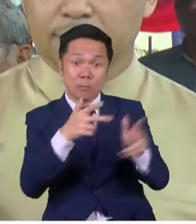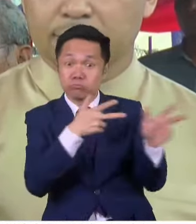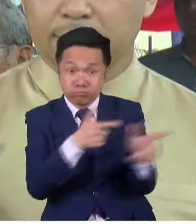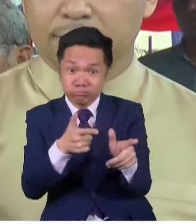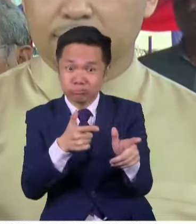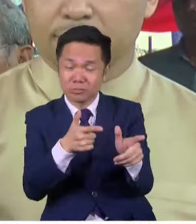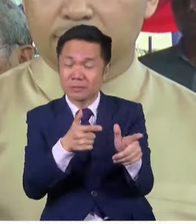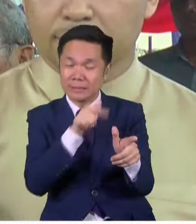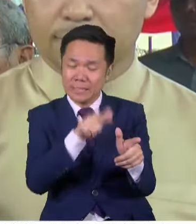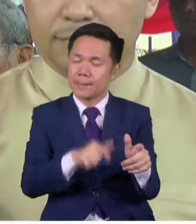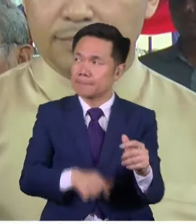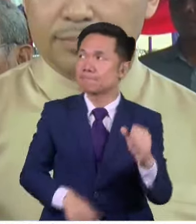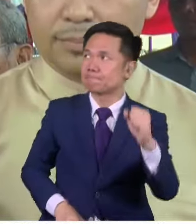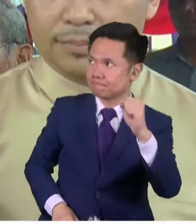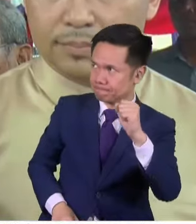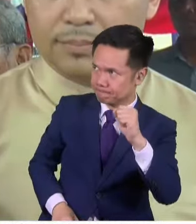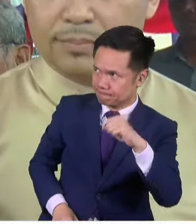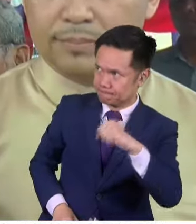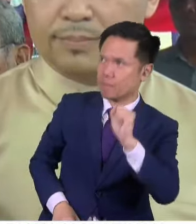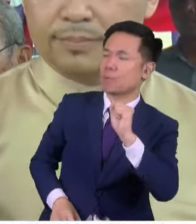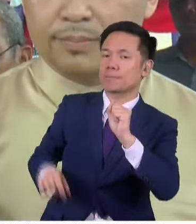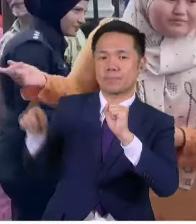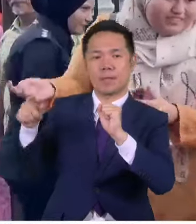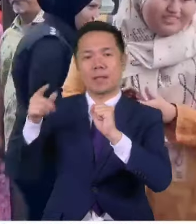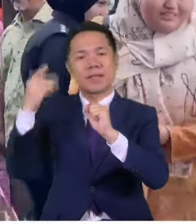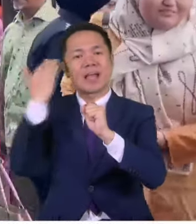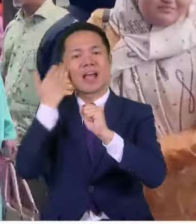Keputusan Mahkamah keadilan antarabangsa ini yaoke